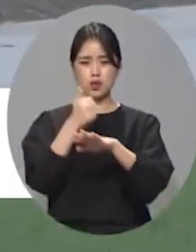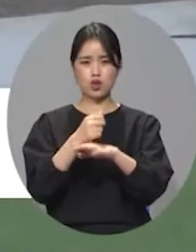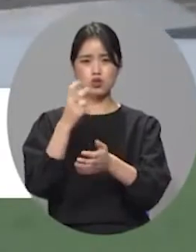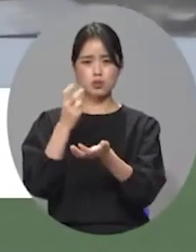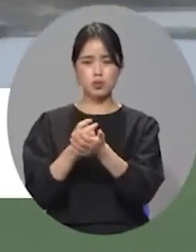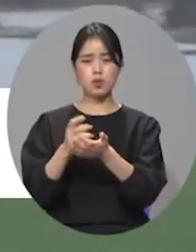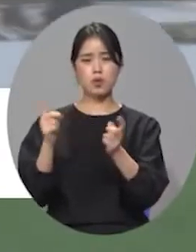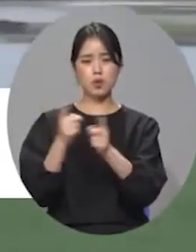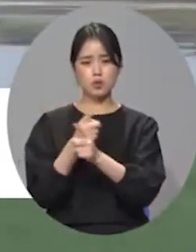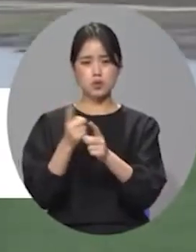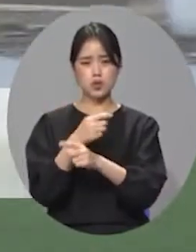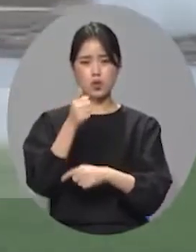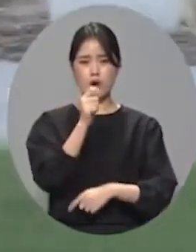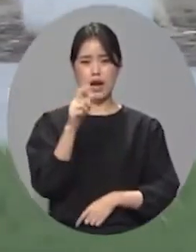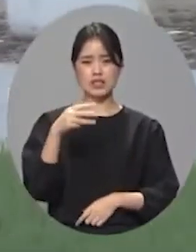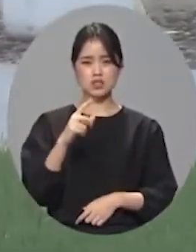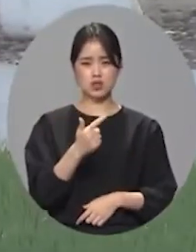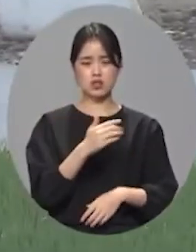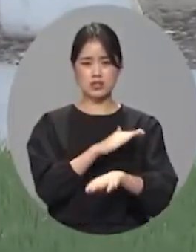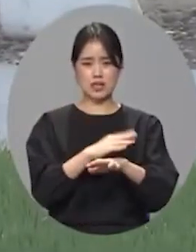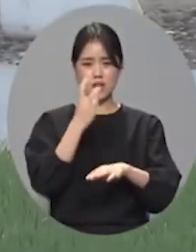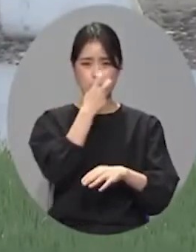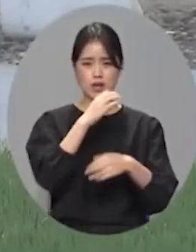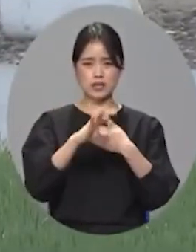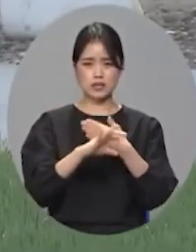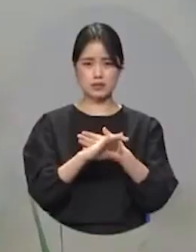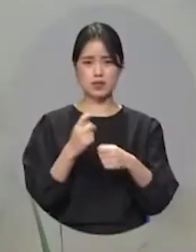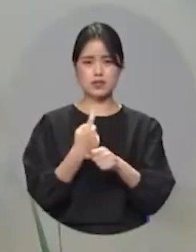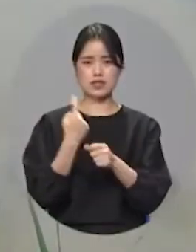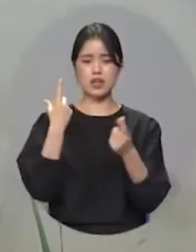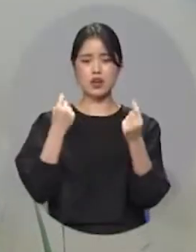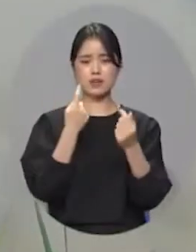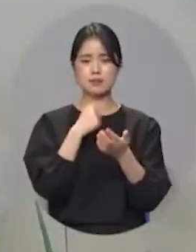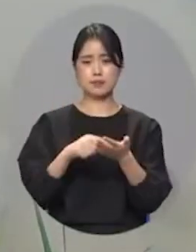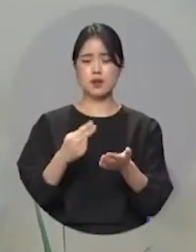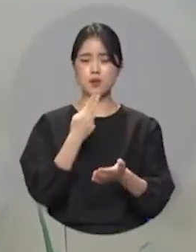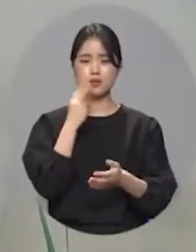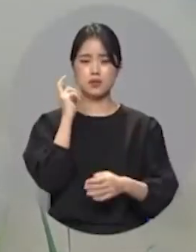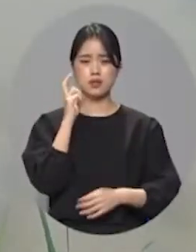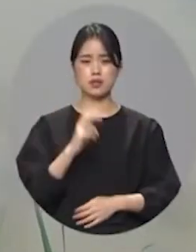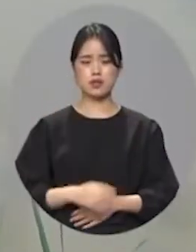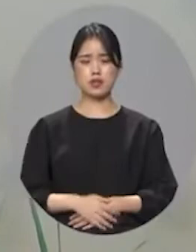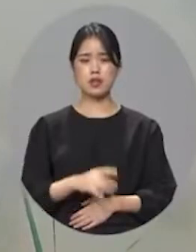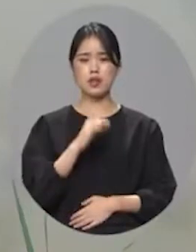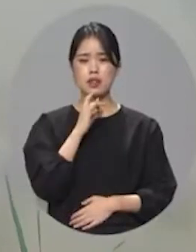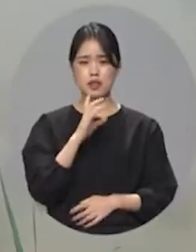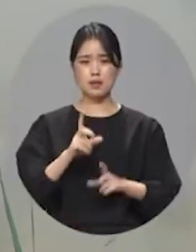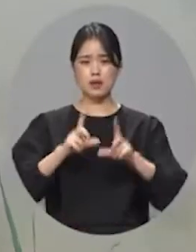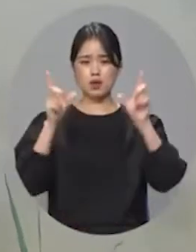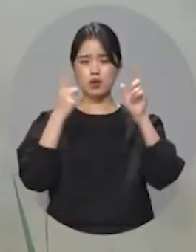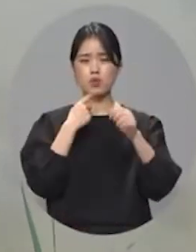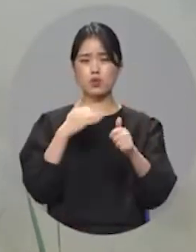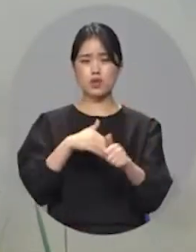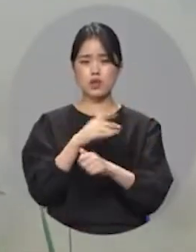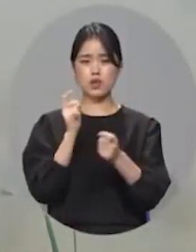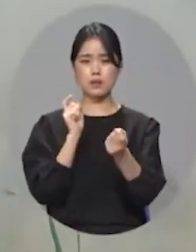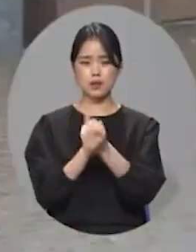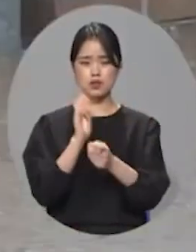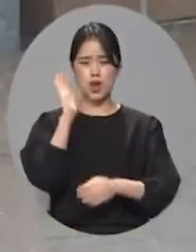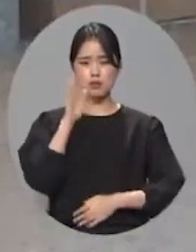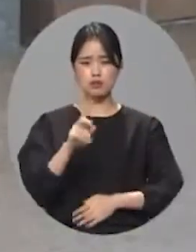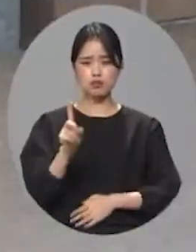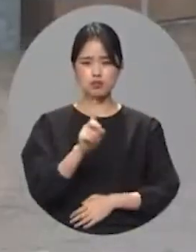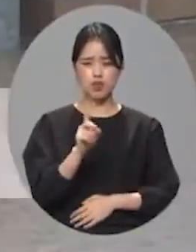치고 하천을 잘 관리해 쓰면 작년 같은 수에 피해는 없었다는 겁니다 다만 기후 위기에 맞서 앞으로 무엇을